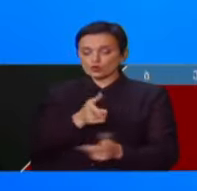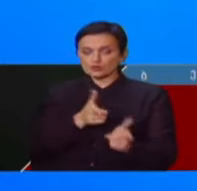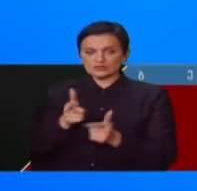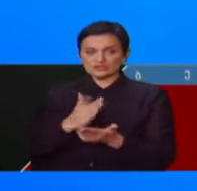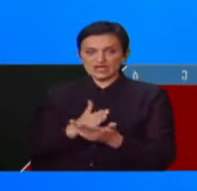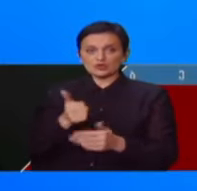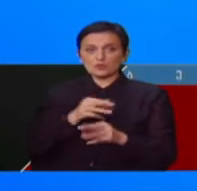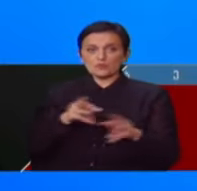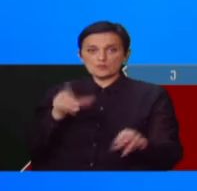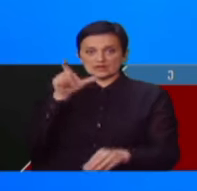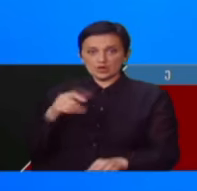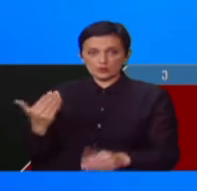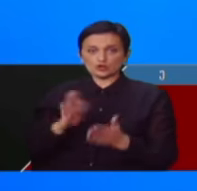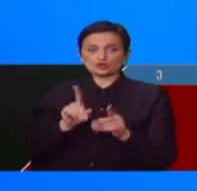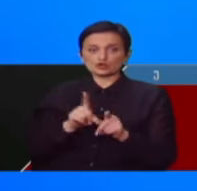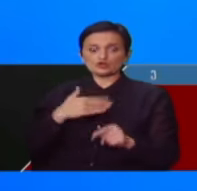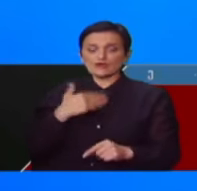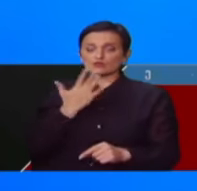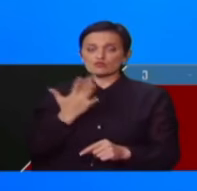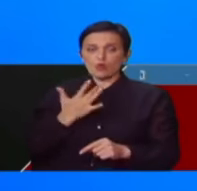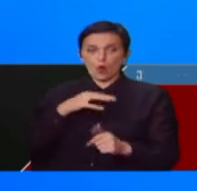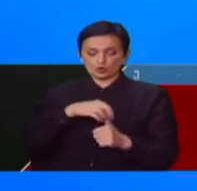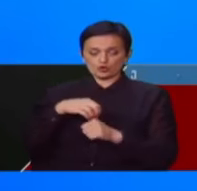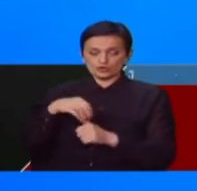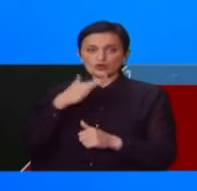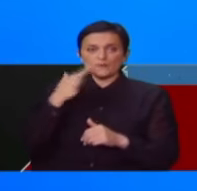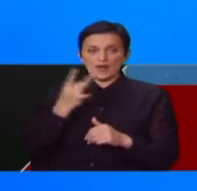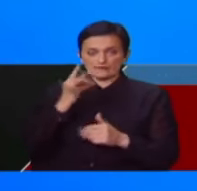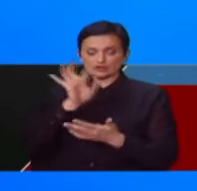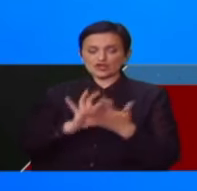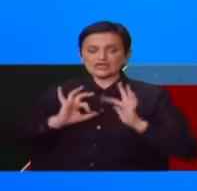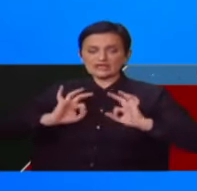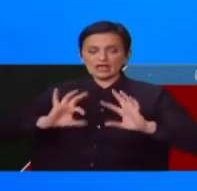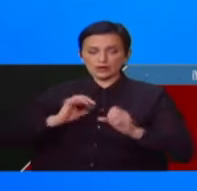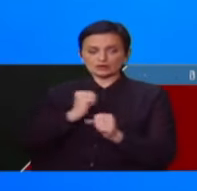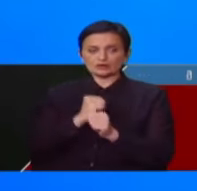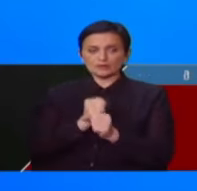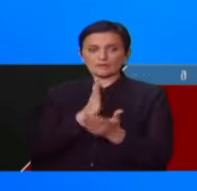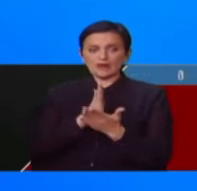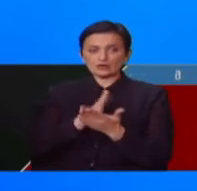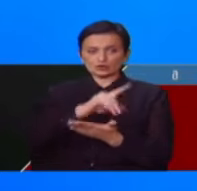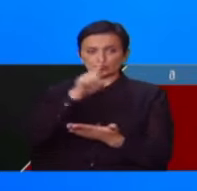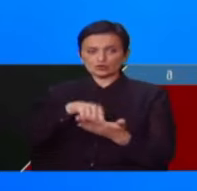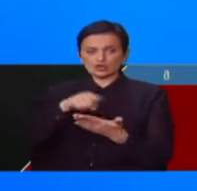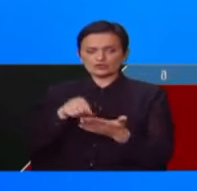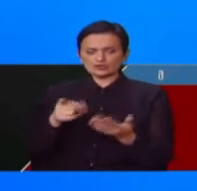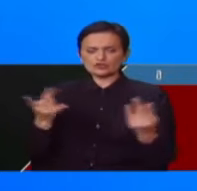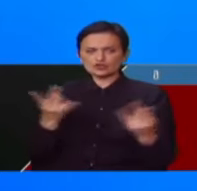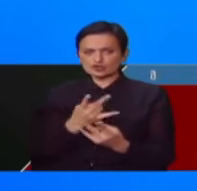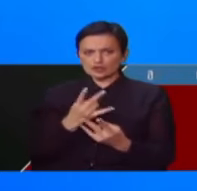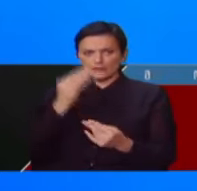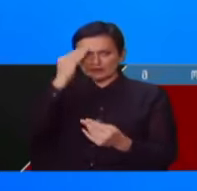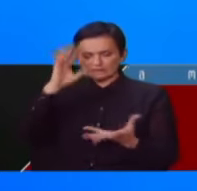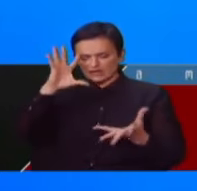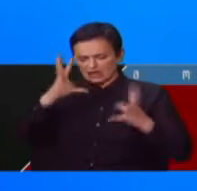მზად. პრემიერ-მინისტრის ხრიდან და ასევე ჩვენი პოლიტიკური ლიდერების ხრიდან არაერთხელ გაკეთდა განცხადება, რომ არსებობს საკითხები, რომელსაც სჭირდება